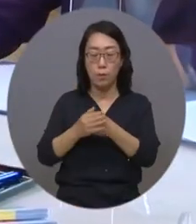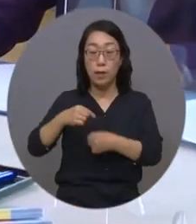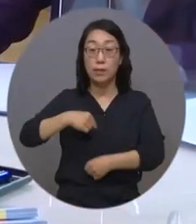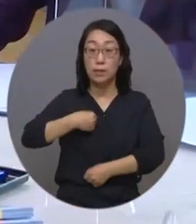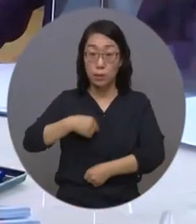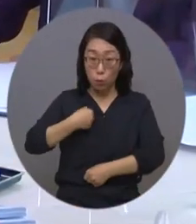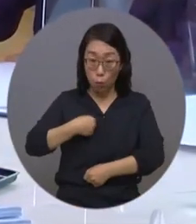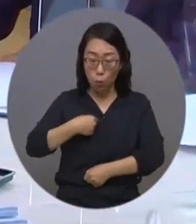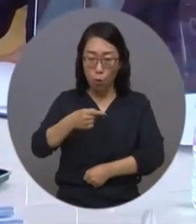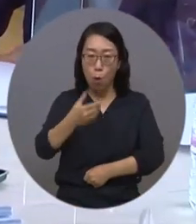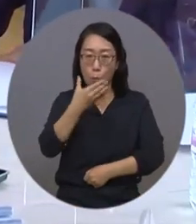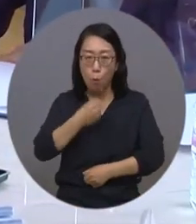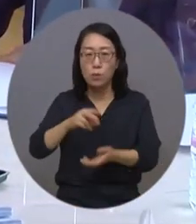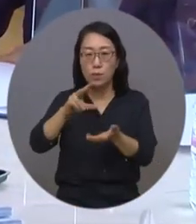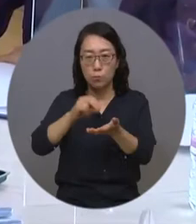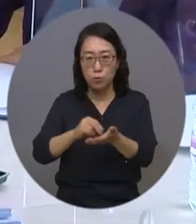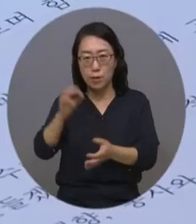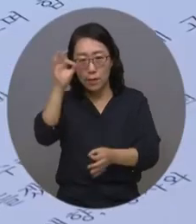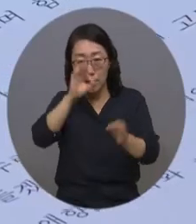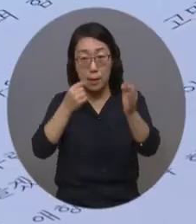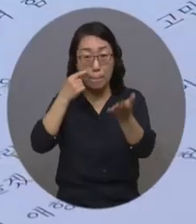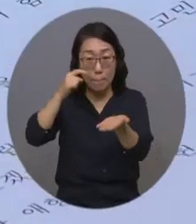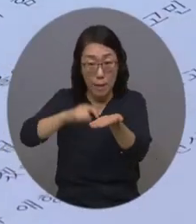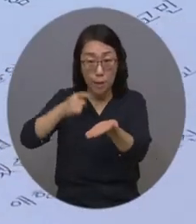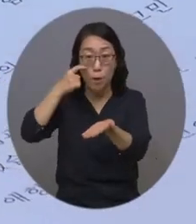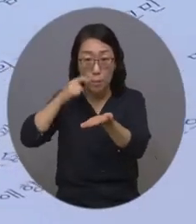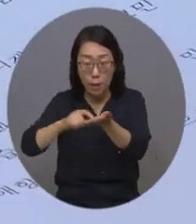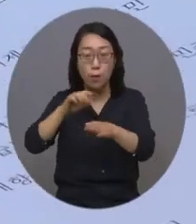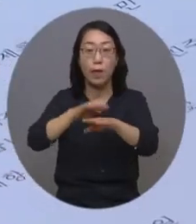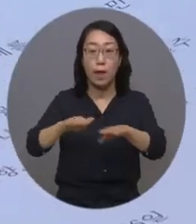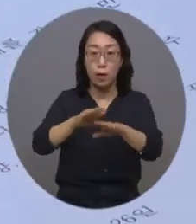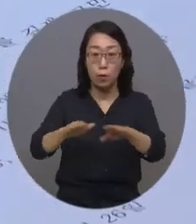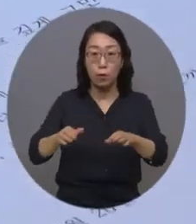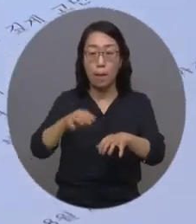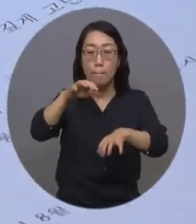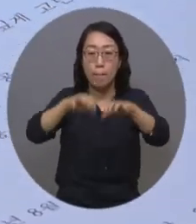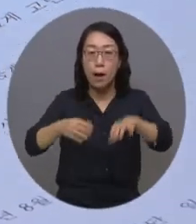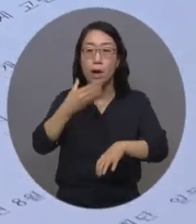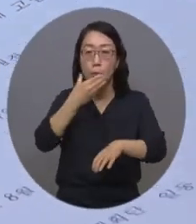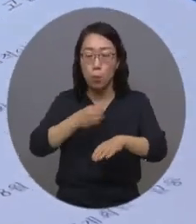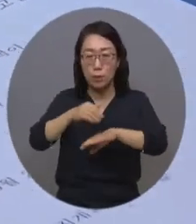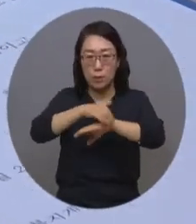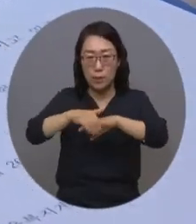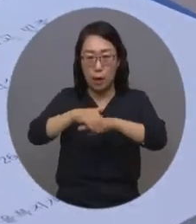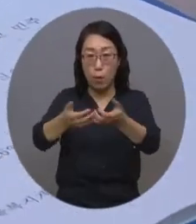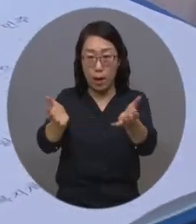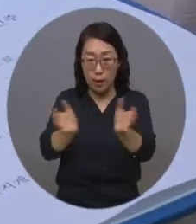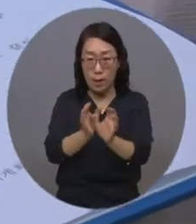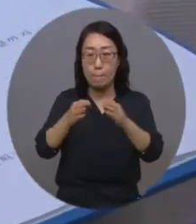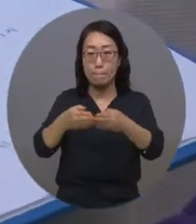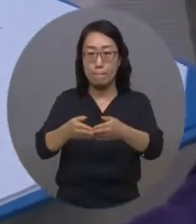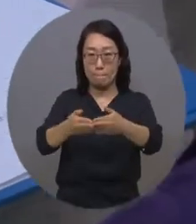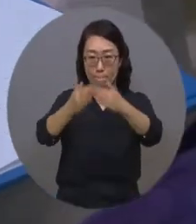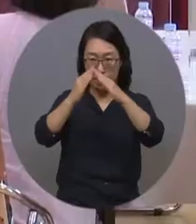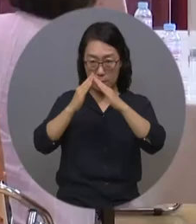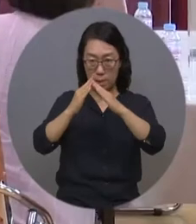스스로 복지 문제를 찾아 해결하도록 하는 마을 복지기획단을 발족했습니다.